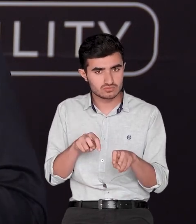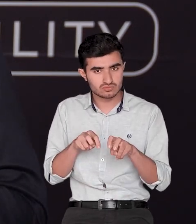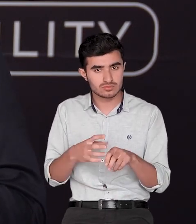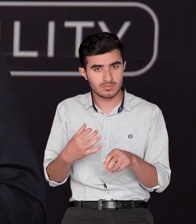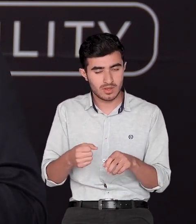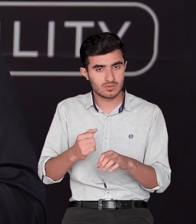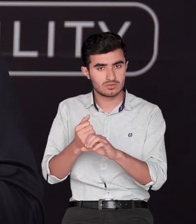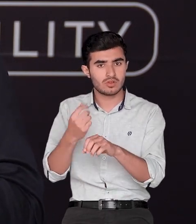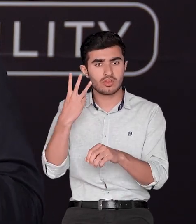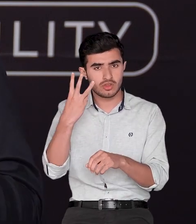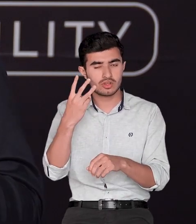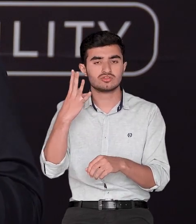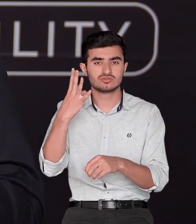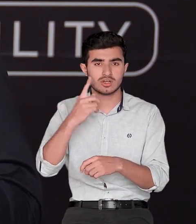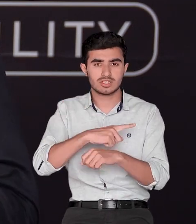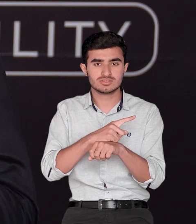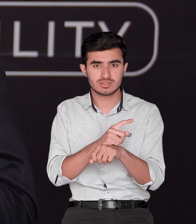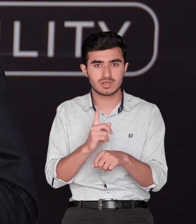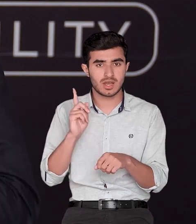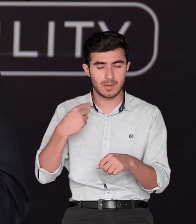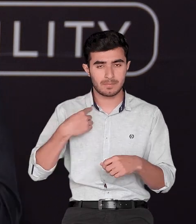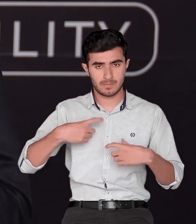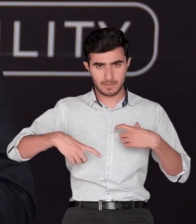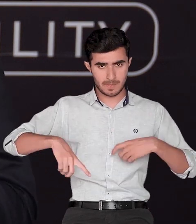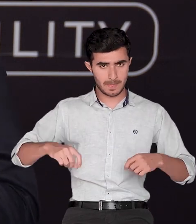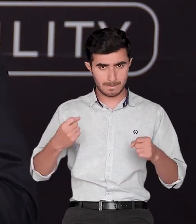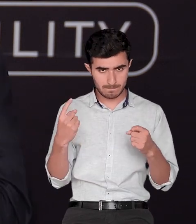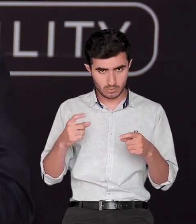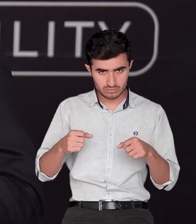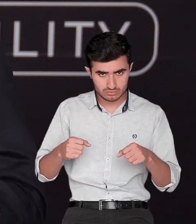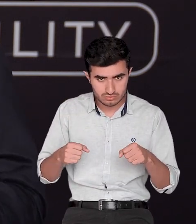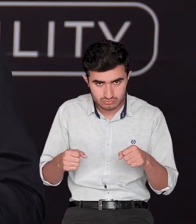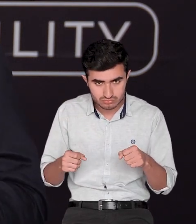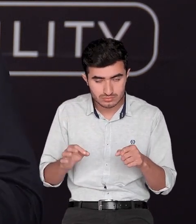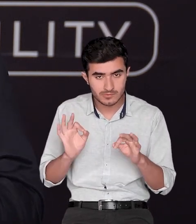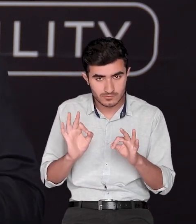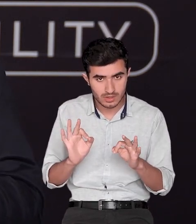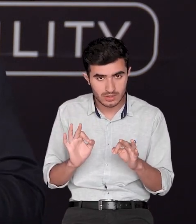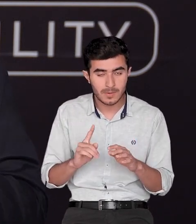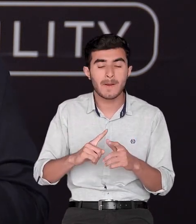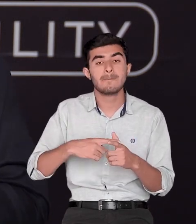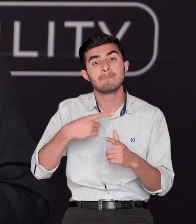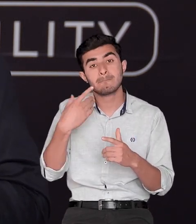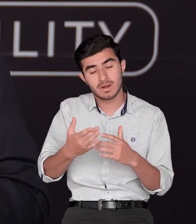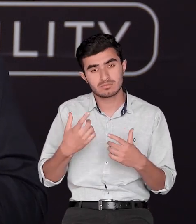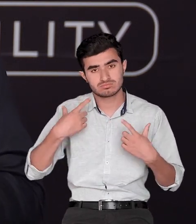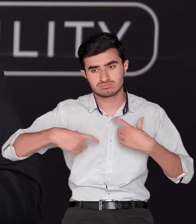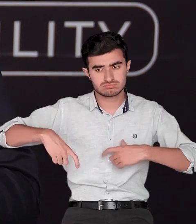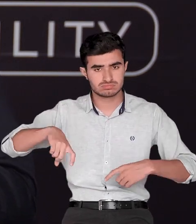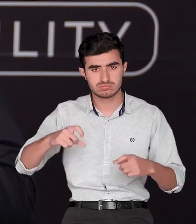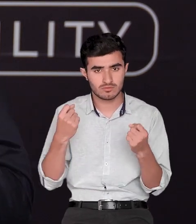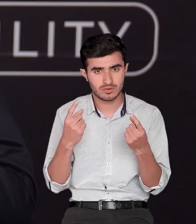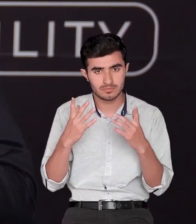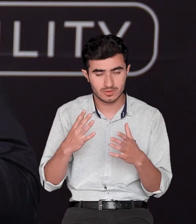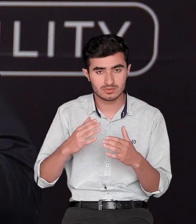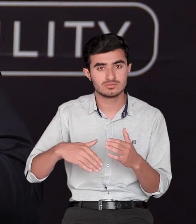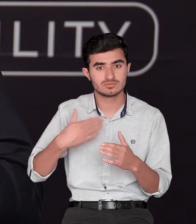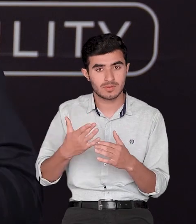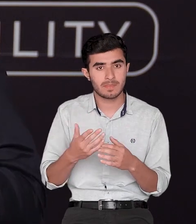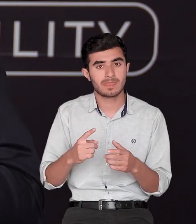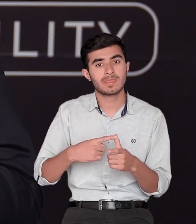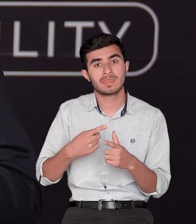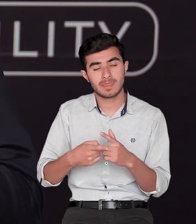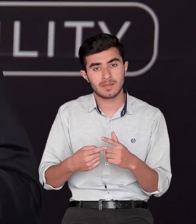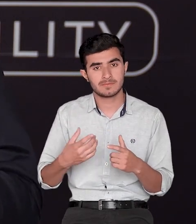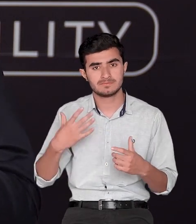जिसके अपने अब एक नंबर हैं और आपकी एग्जीबिशन है। इसको हम कहते हैं दिस इज़ द एग्जीबिशन ऑफ अ राइडर। अब उसके बाद